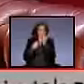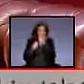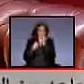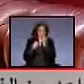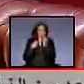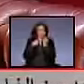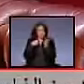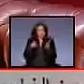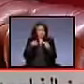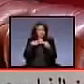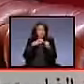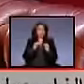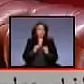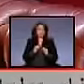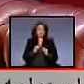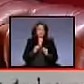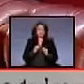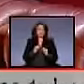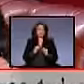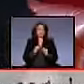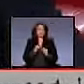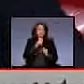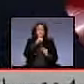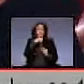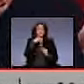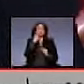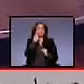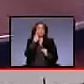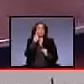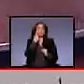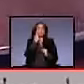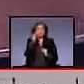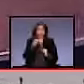لكن ميزه الادب ان انت برضه بتجس نبض